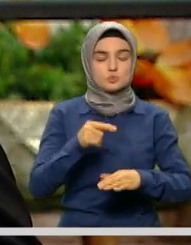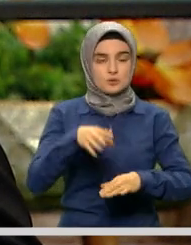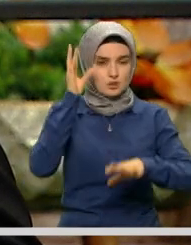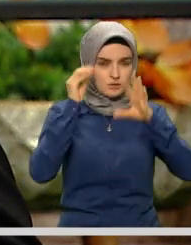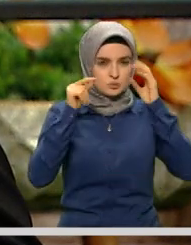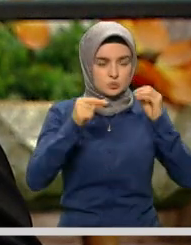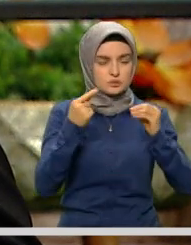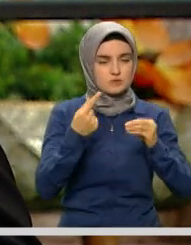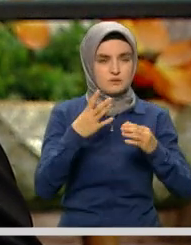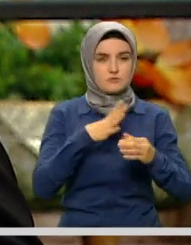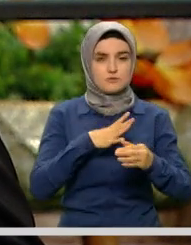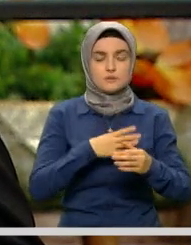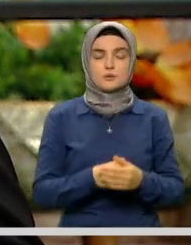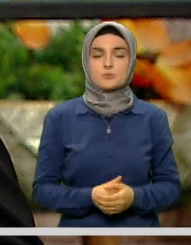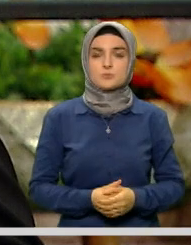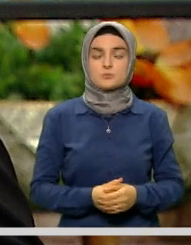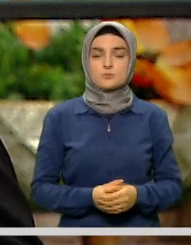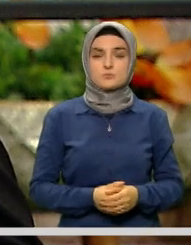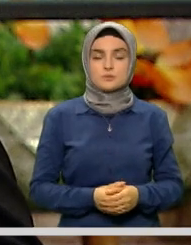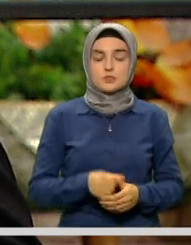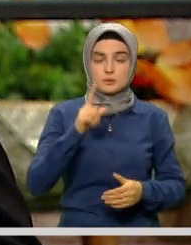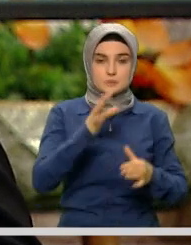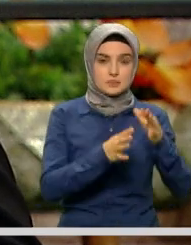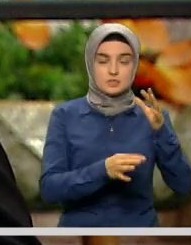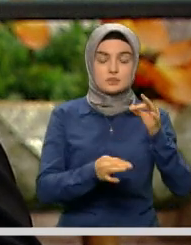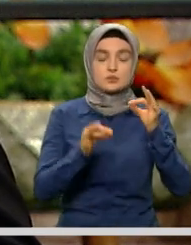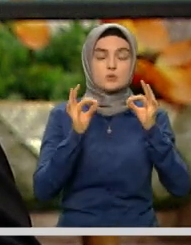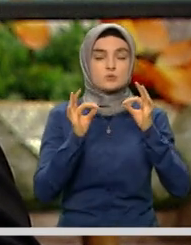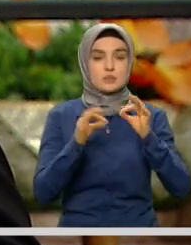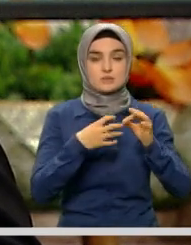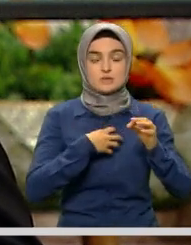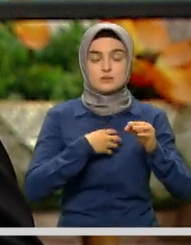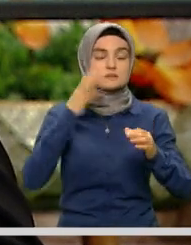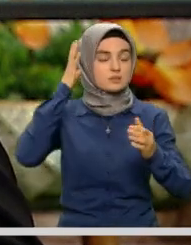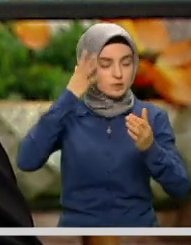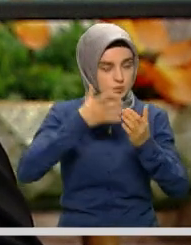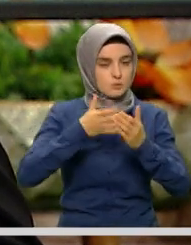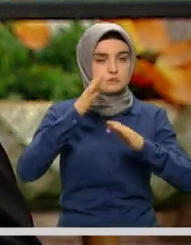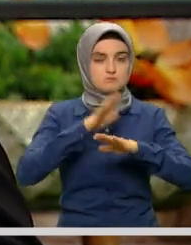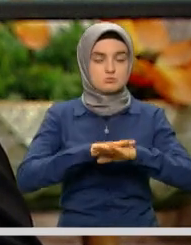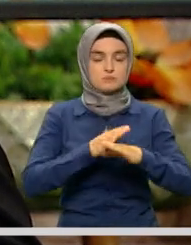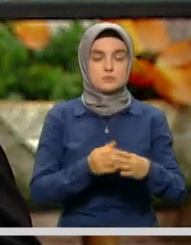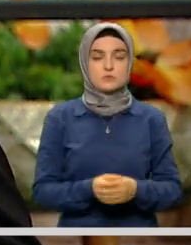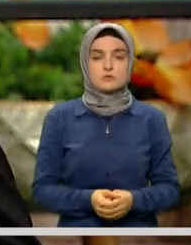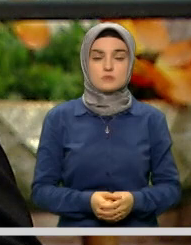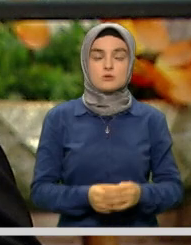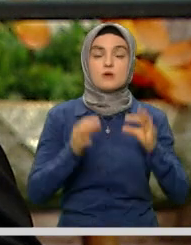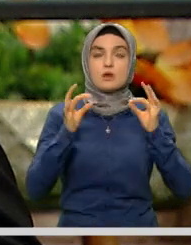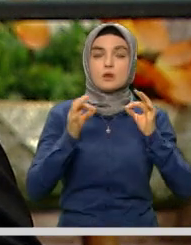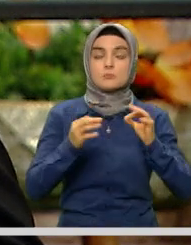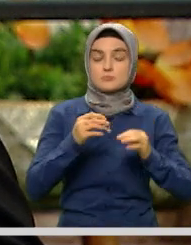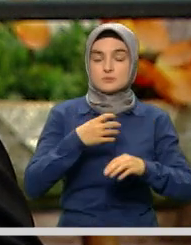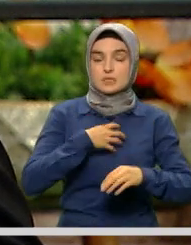var, görüşü var. Örneğin bir kişi sürekli kendisi ibadet etse, sürekli kendisini haramlardan